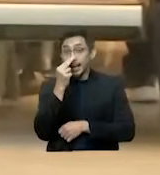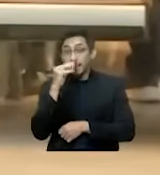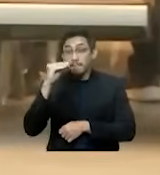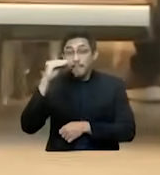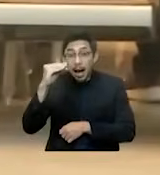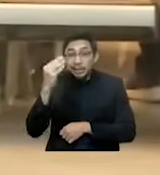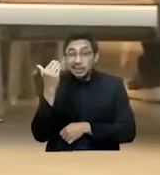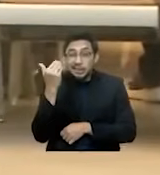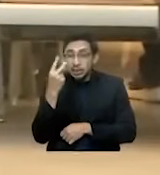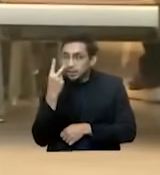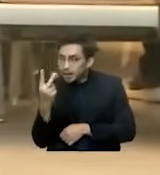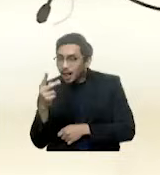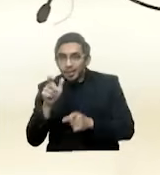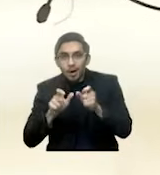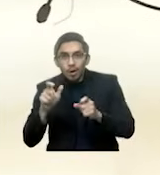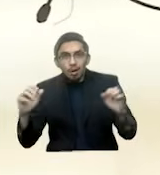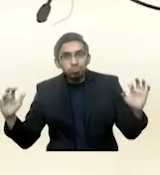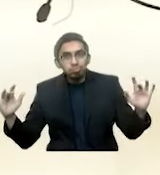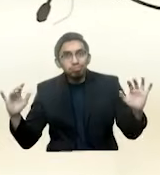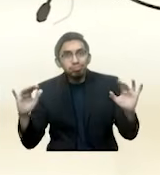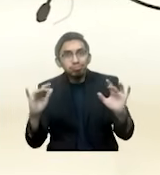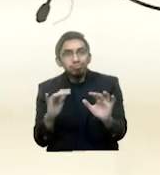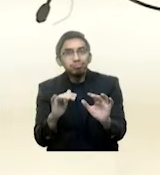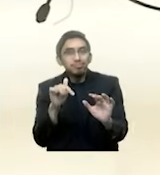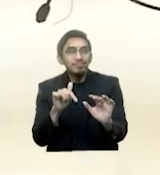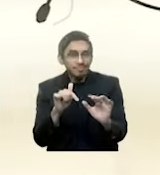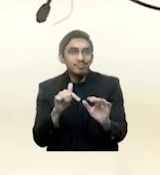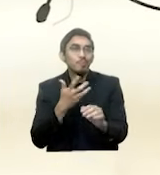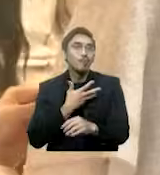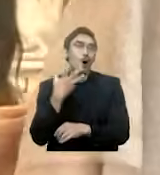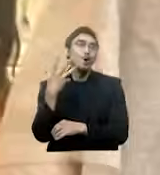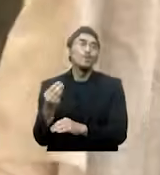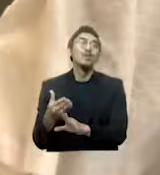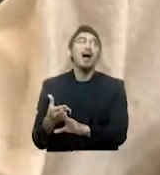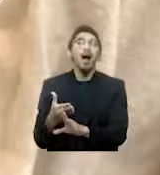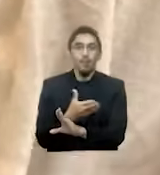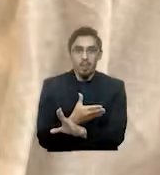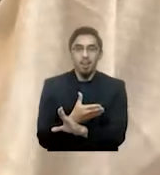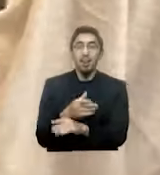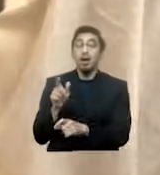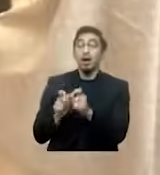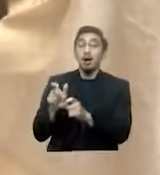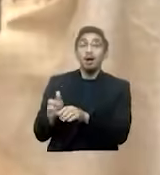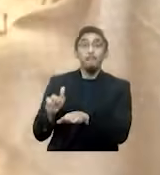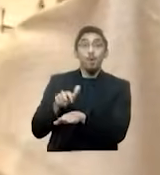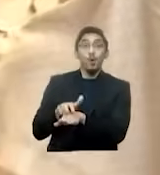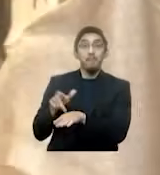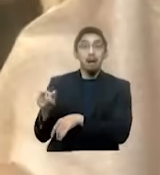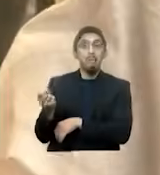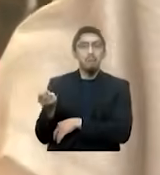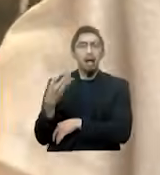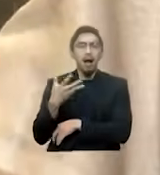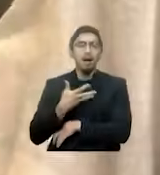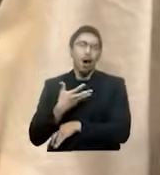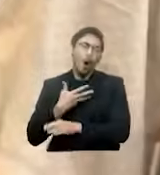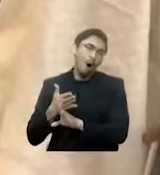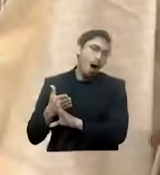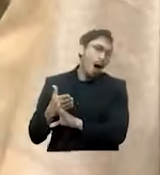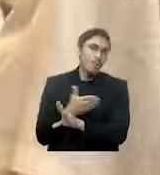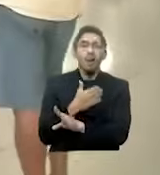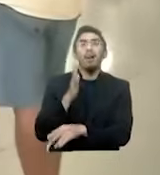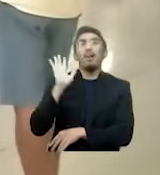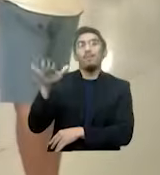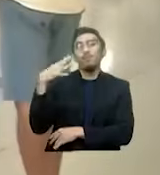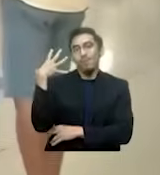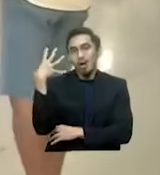Stasiun Pasar Senen pagi tadi mulai dipadati penumpang yang ingin mudik lebih awal. Para penumpang memilih melakukan perjalanan lebih